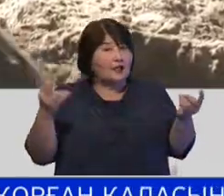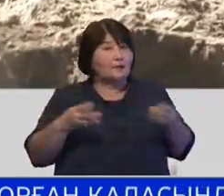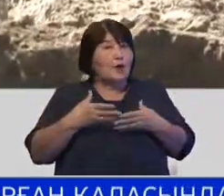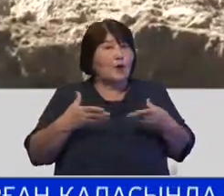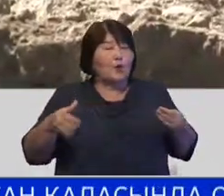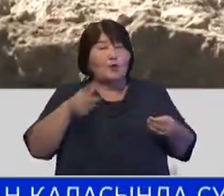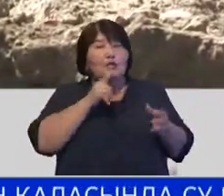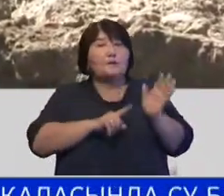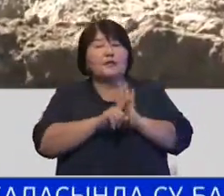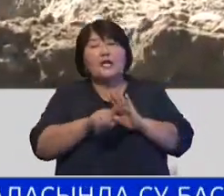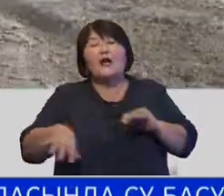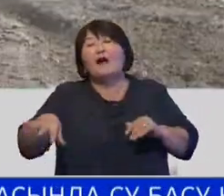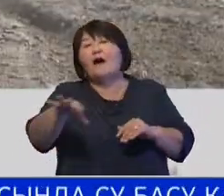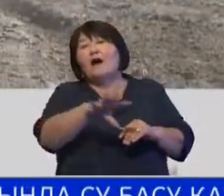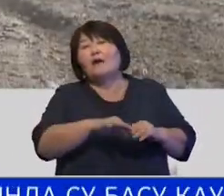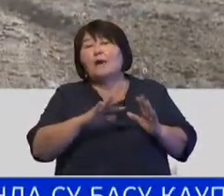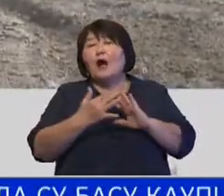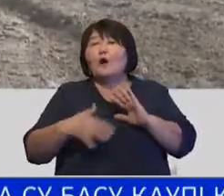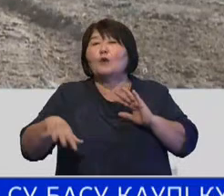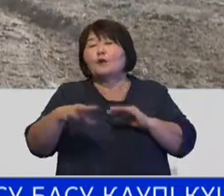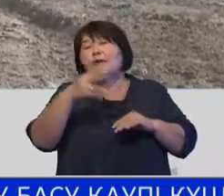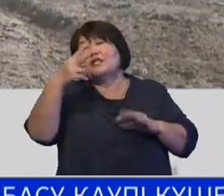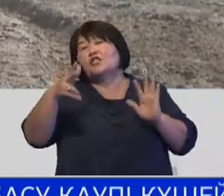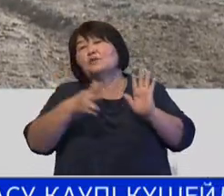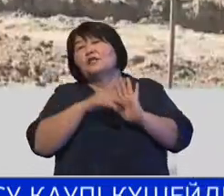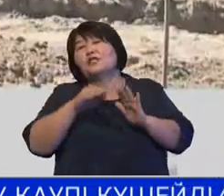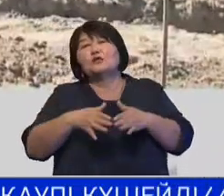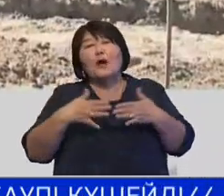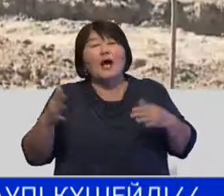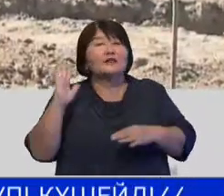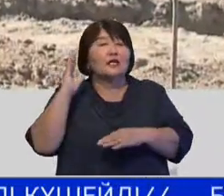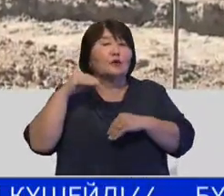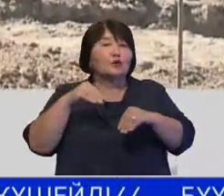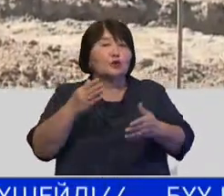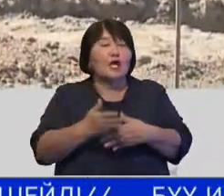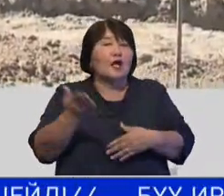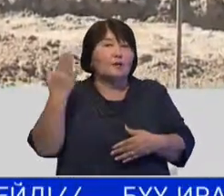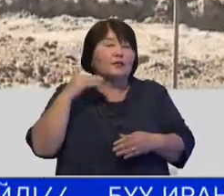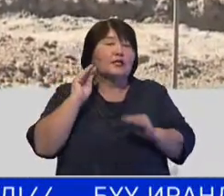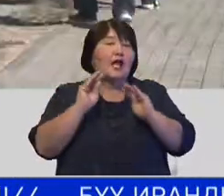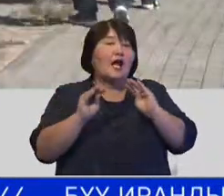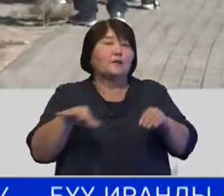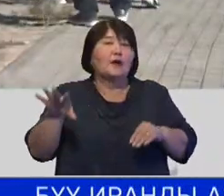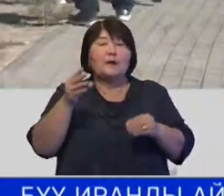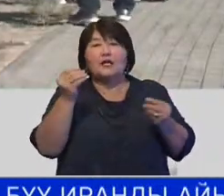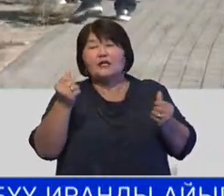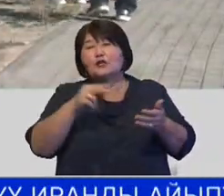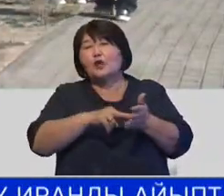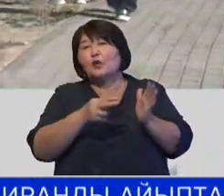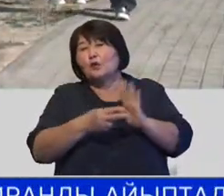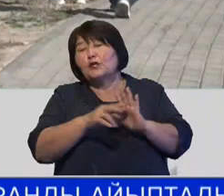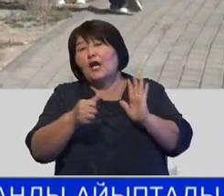көктем мезгілі басталғалы аймақтағы ауыл аймақтарға 28 мыңнан астам көшет егілді. Былтыр абаттандыруға барлық қаржы